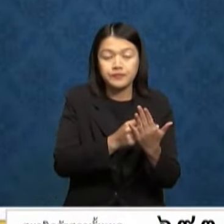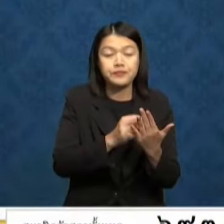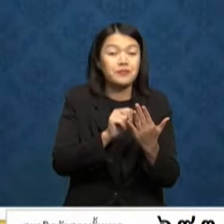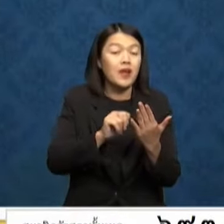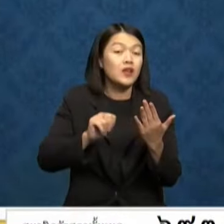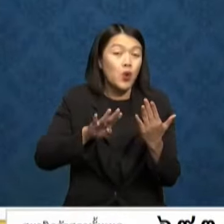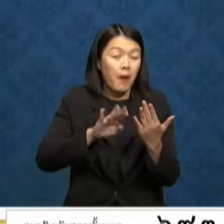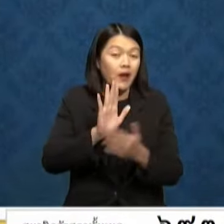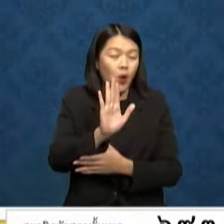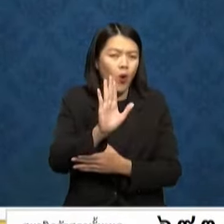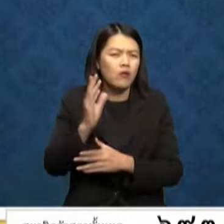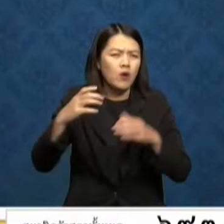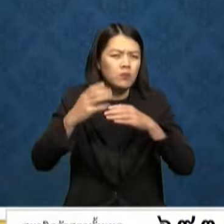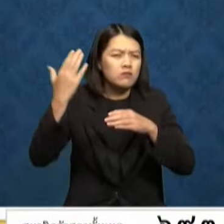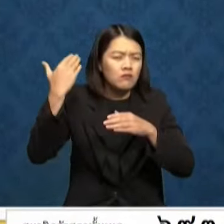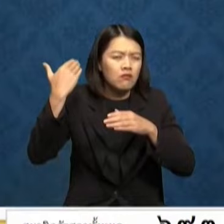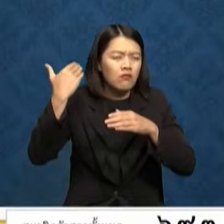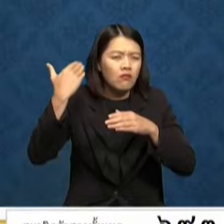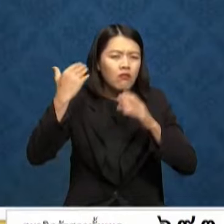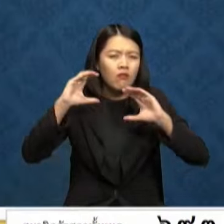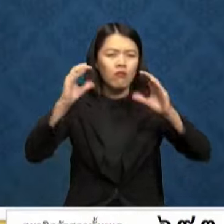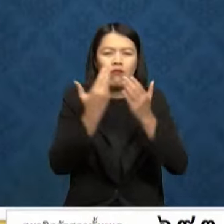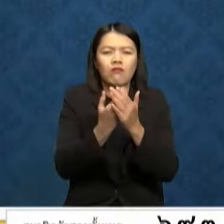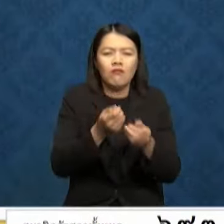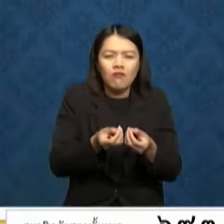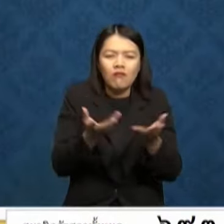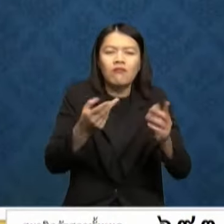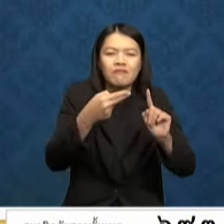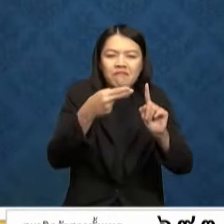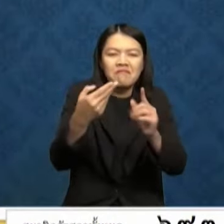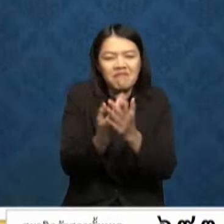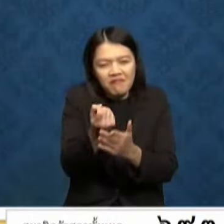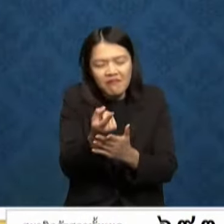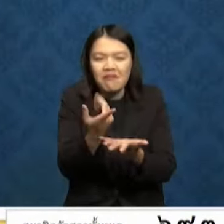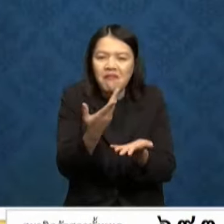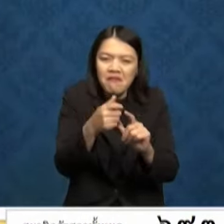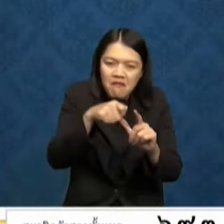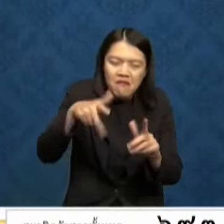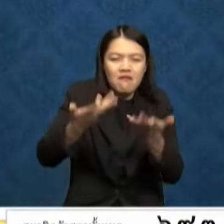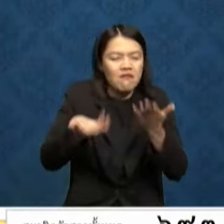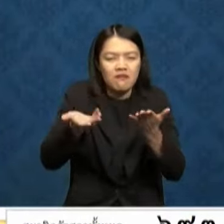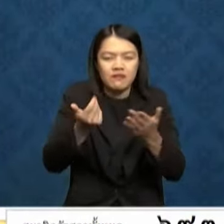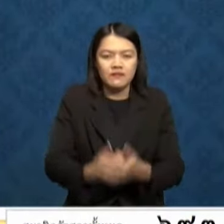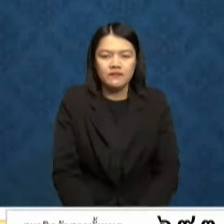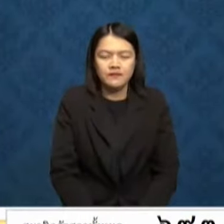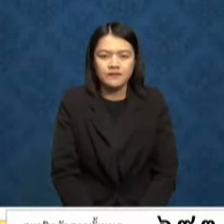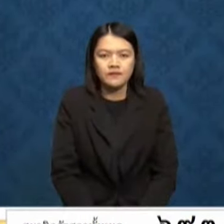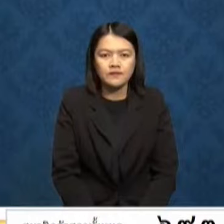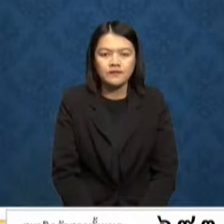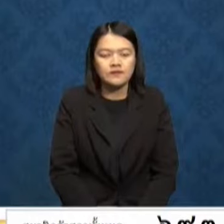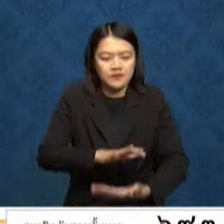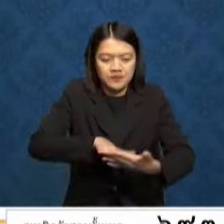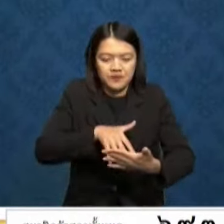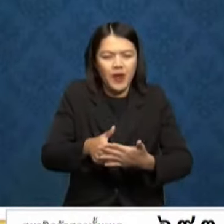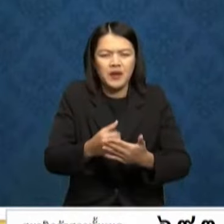ที่เคยพูดกันมาตั้งแต่รัฐบาลที่แล้วการแจกเงินหมื่นบาทจะเป็นเงินสดหรือเงินอะไรก็แล้วแต่นี่ท่าน